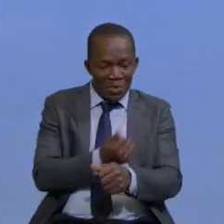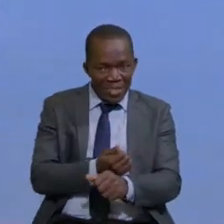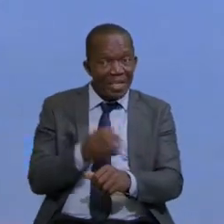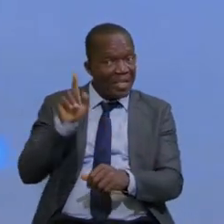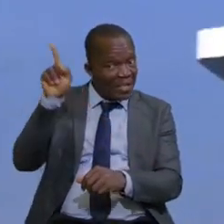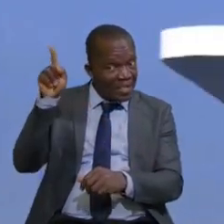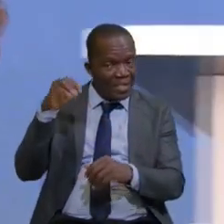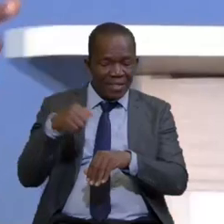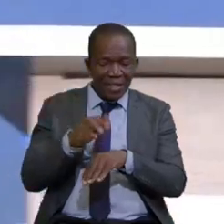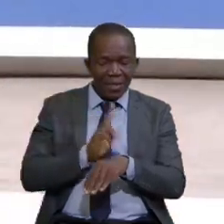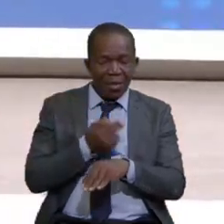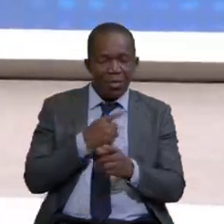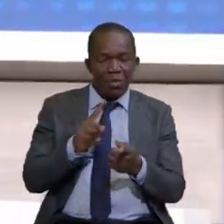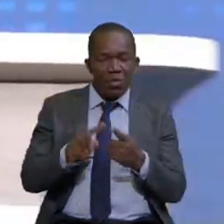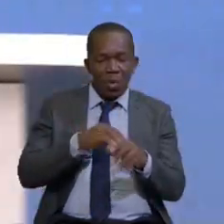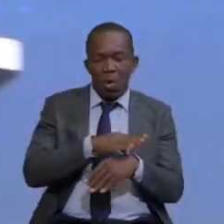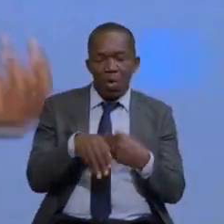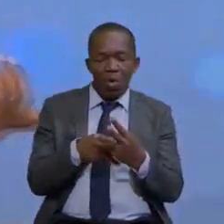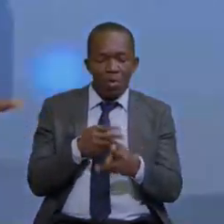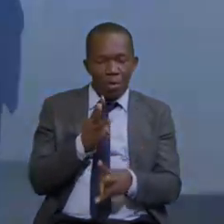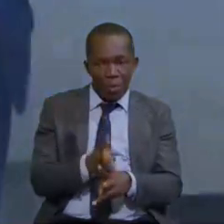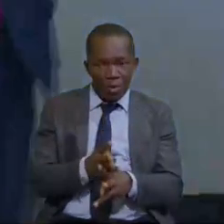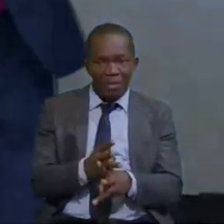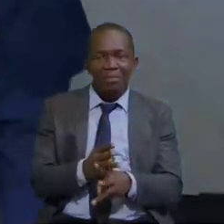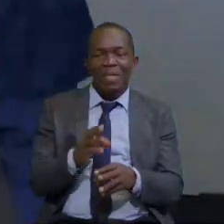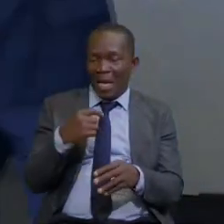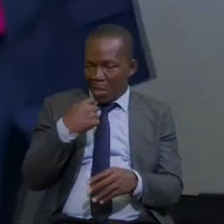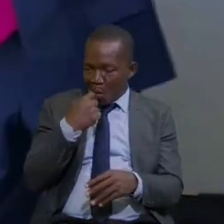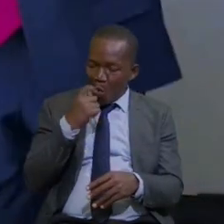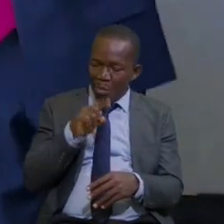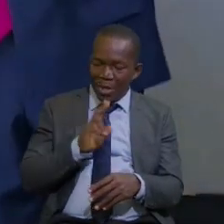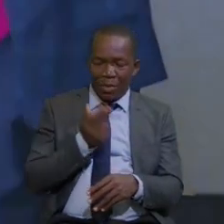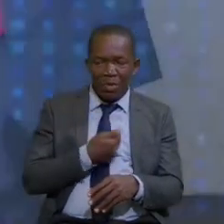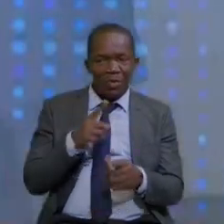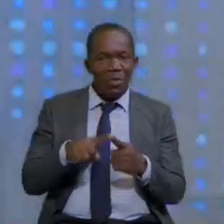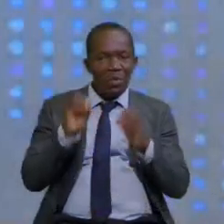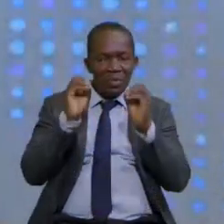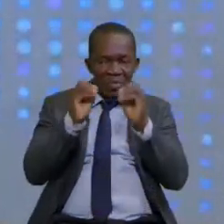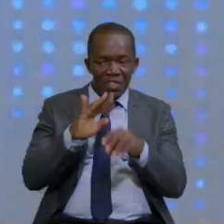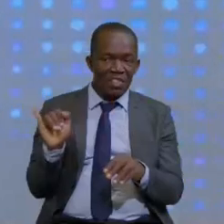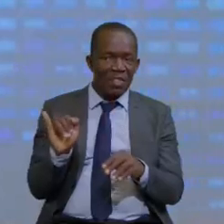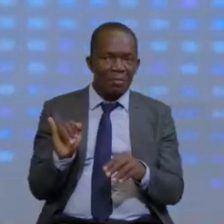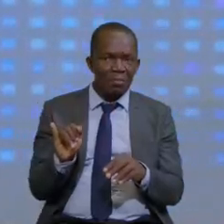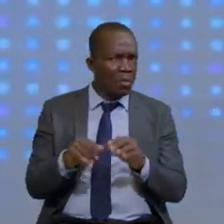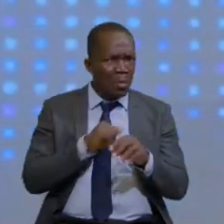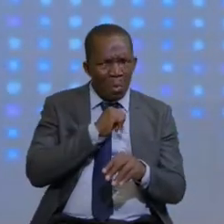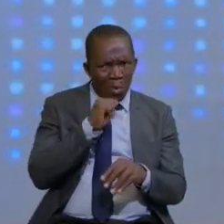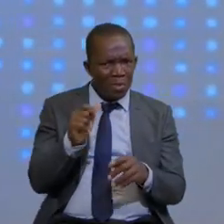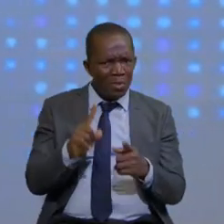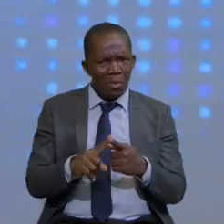Dans toutes les nations, il dit d'enseigner. Nous ne devons pas divertir.